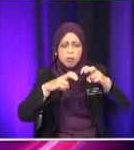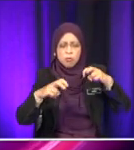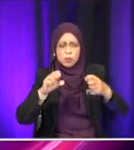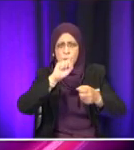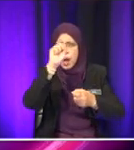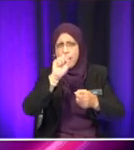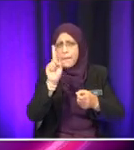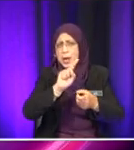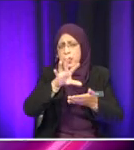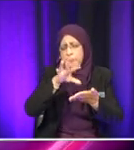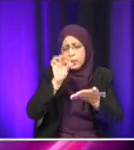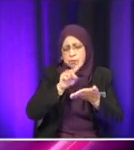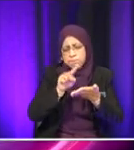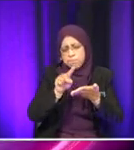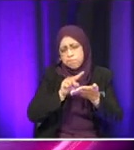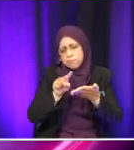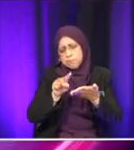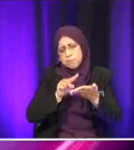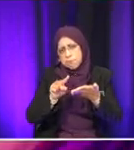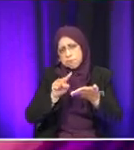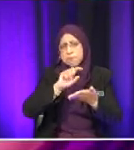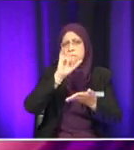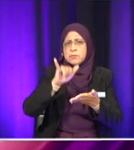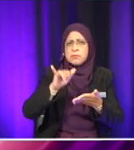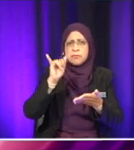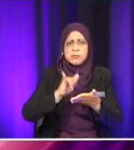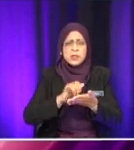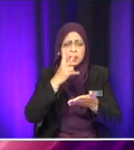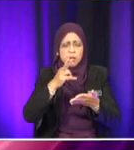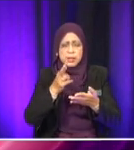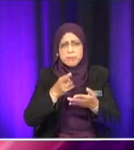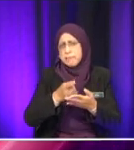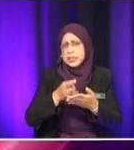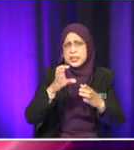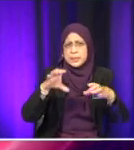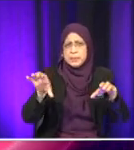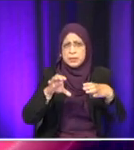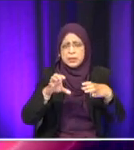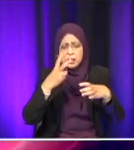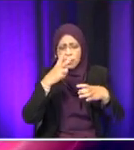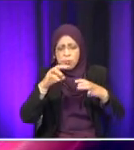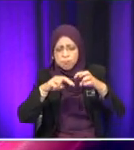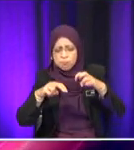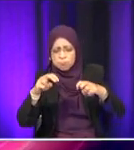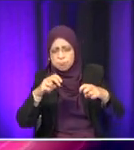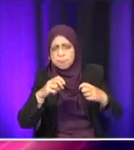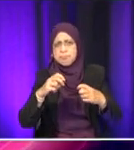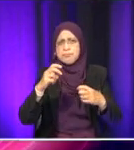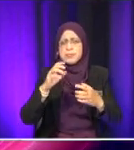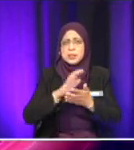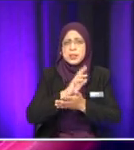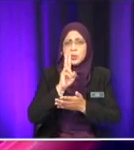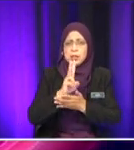ada lagi SSM itu kita menganalisis kita membuat rekaan dan juga kajian Oke sebab Apa sebab